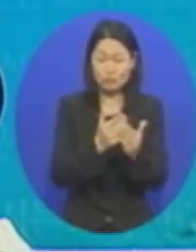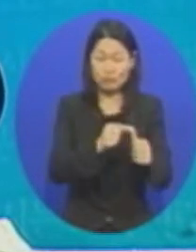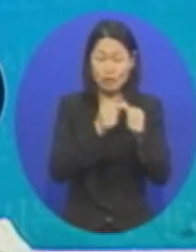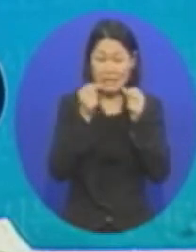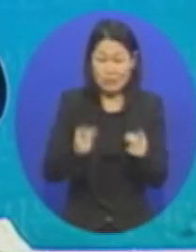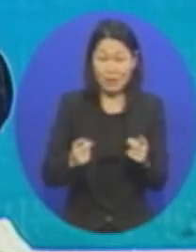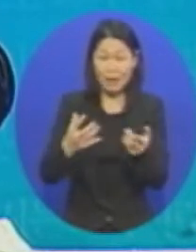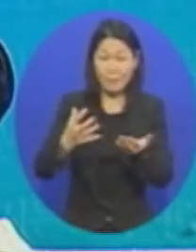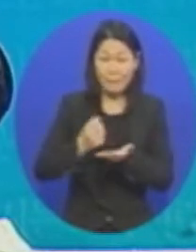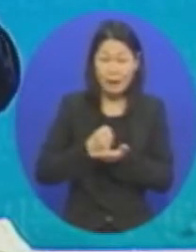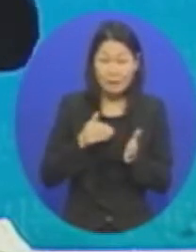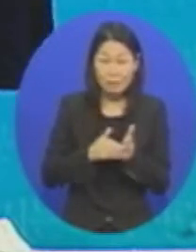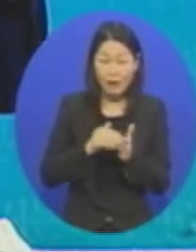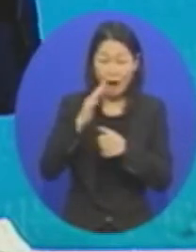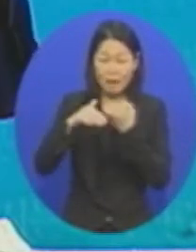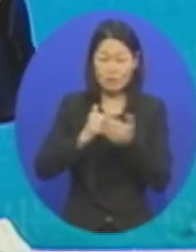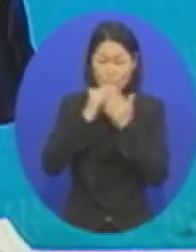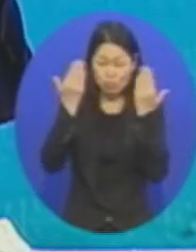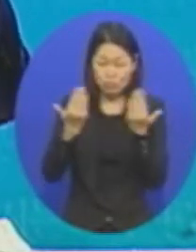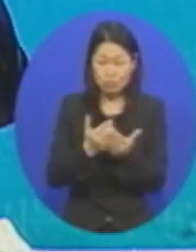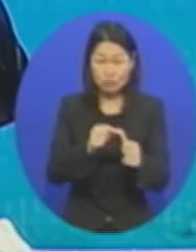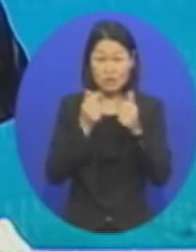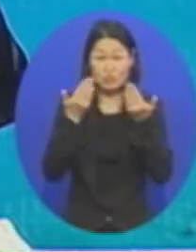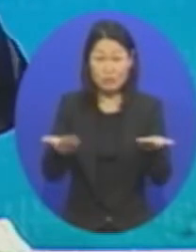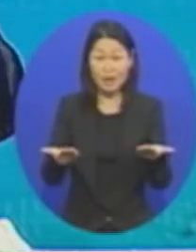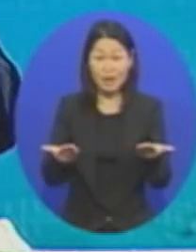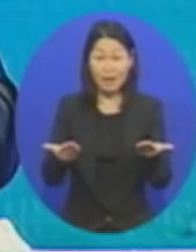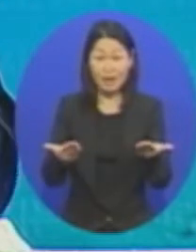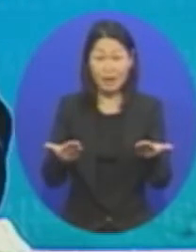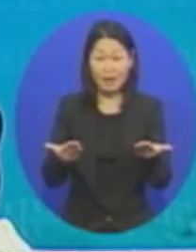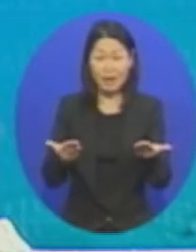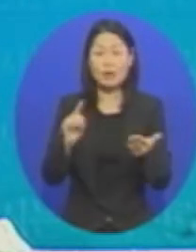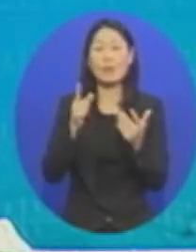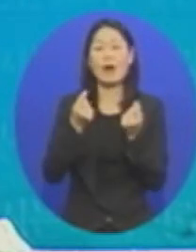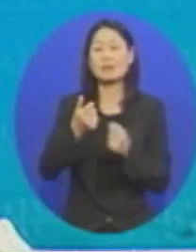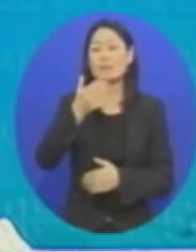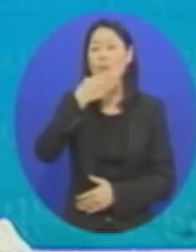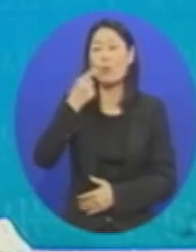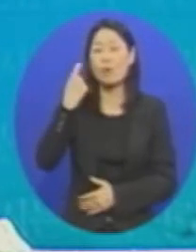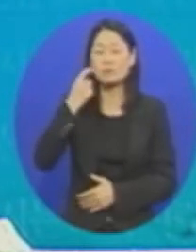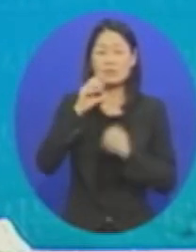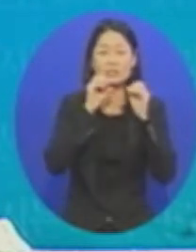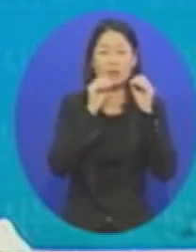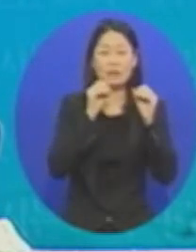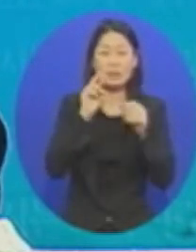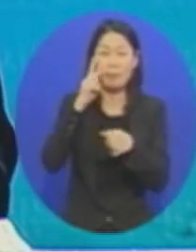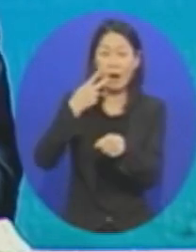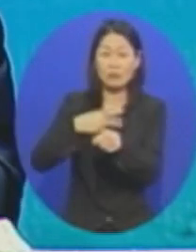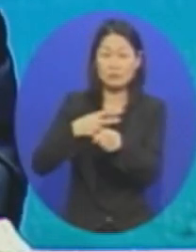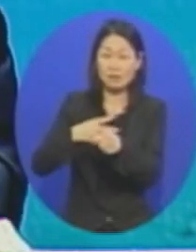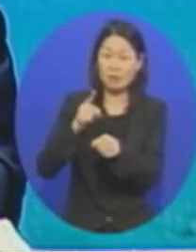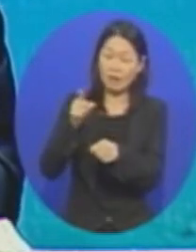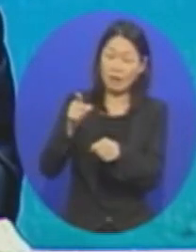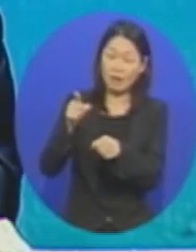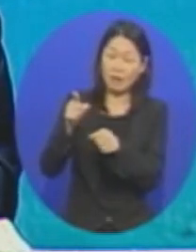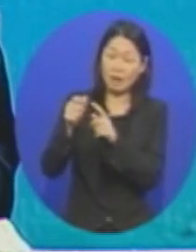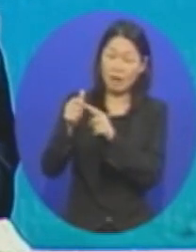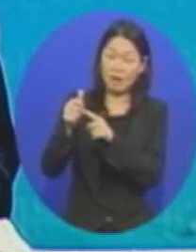얻었다고 하나님이다 구원해 주신다고 그런 복음을 전하는 사도 바울을 유대인들은